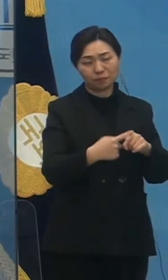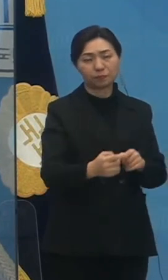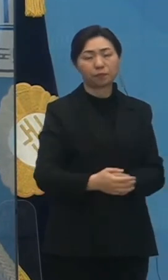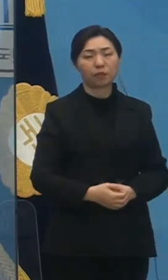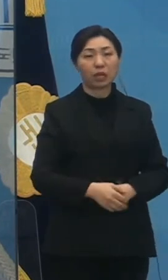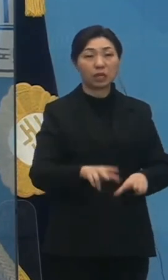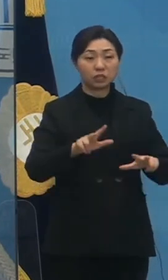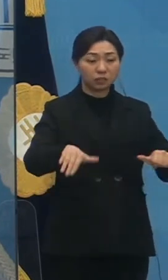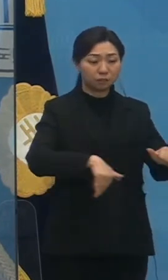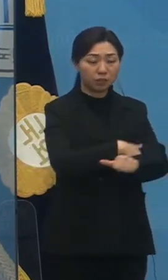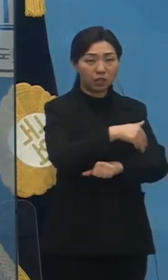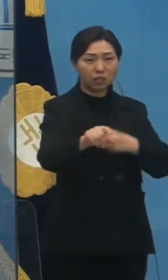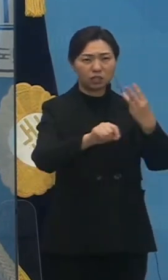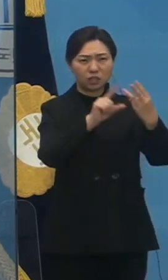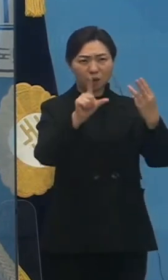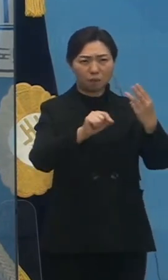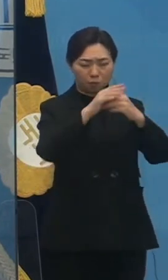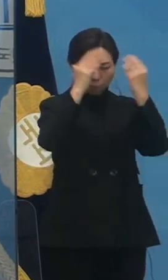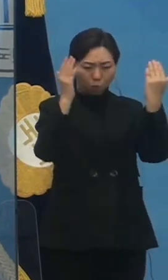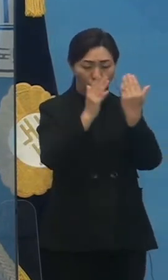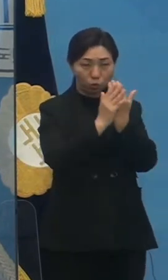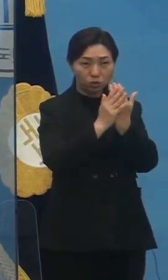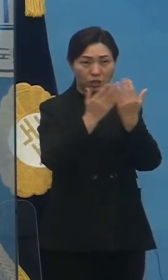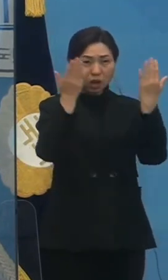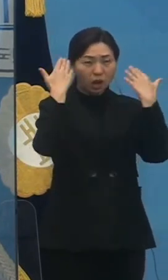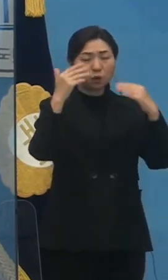전면 등교와 주 2회